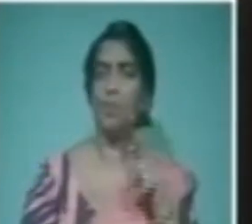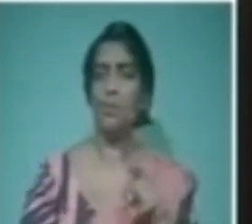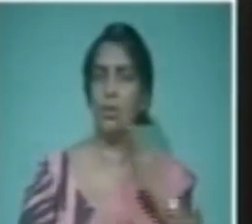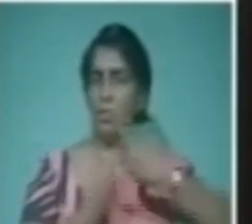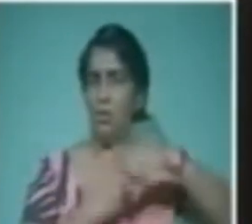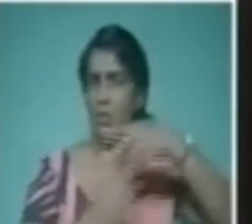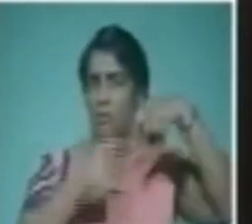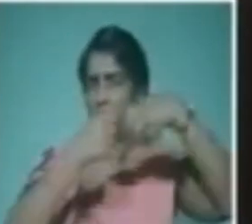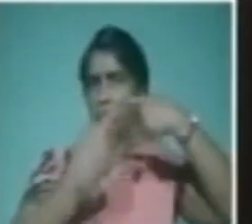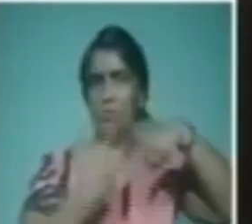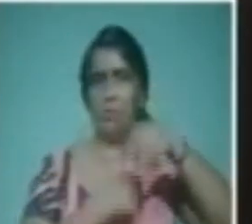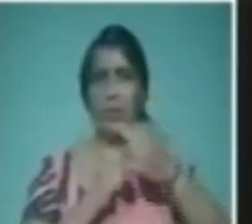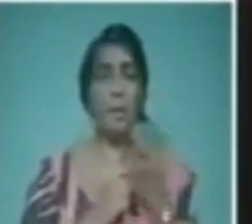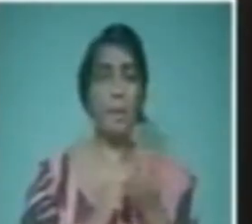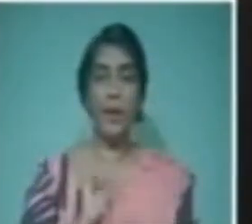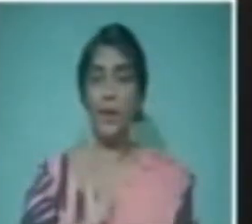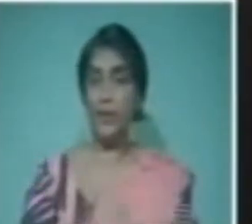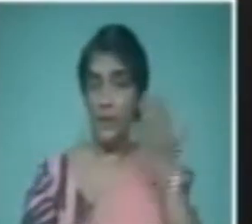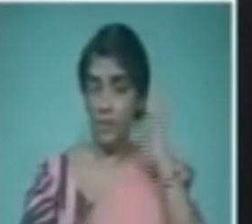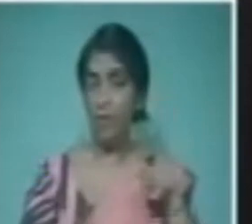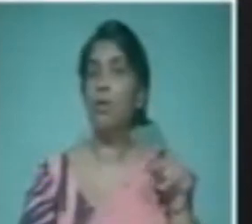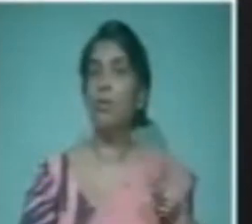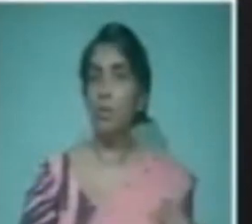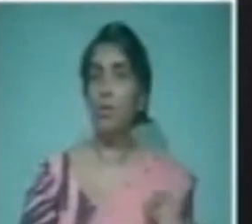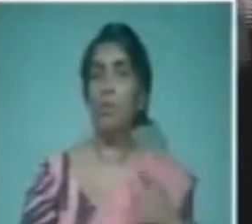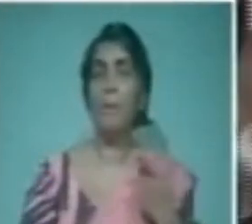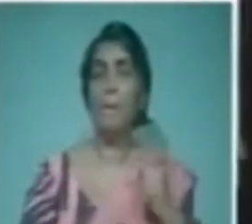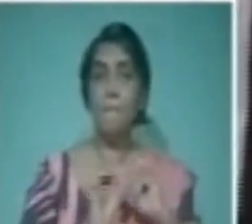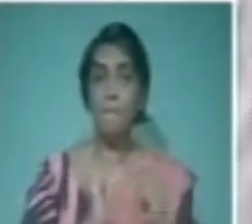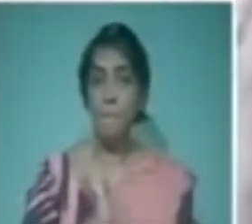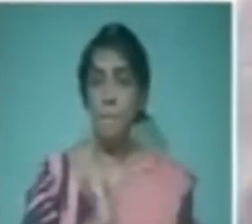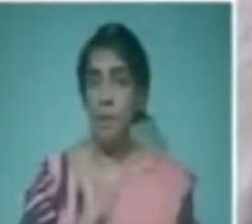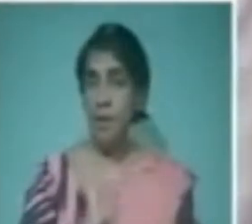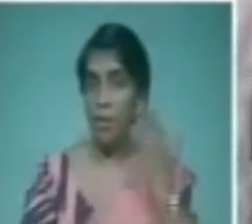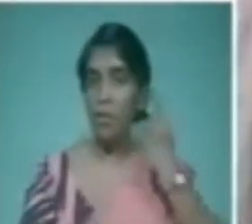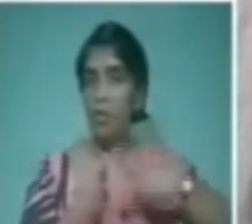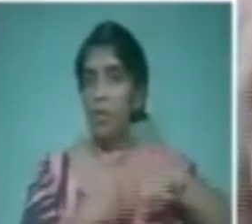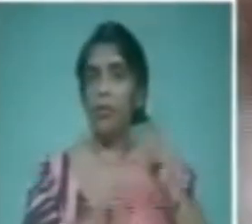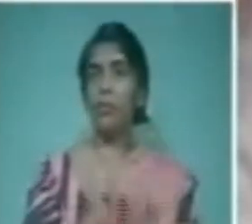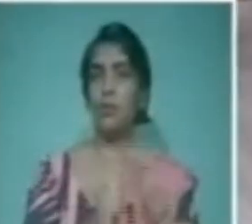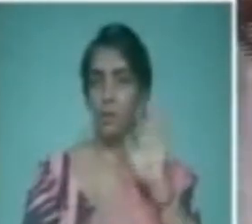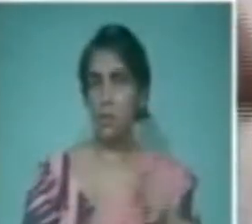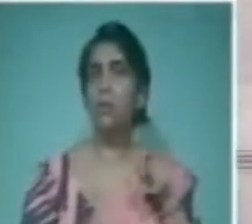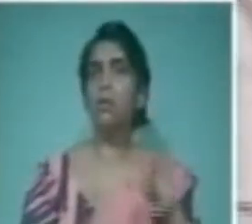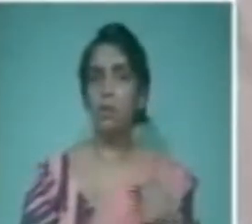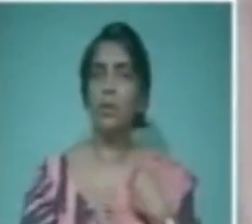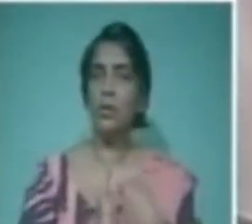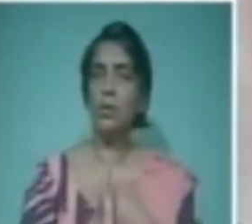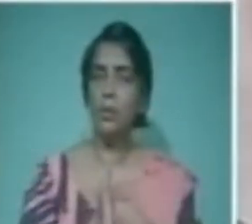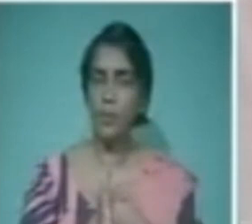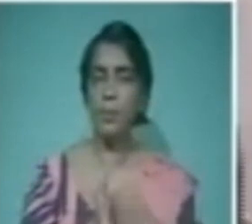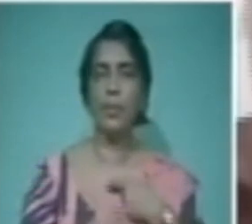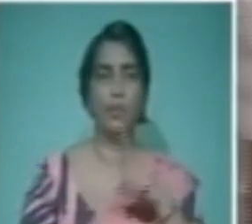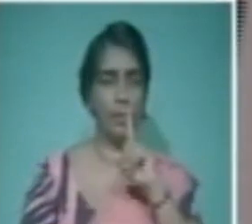ප්‍රතිව්‍යුහගත කිරීම තුල මේ මිල වැඩි කිරීම තුල මේ බිල වැඩි කිරීම තුල මේකේ කන පිට තමයි කරලා තියෙන්නේ ඒ නිසා මම බොහොම ගෞරවයෙන්